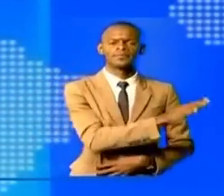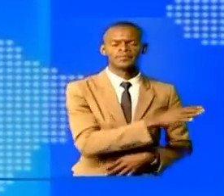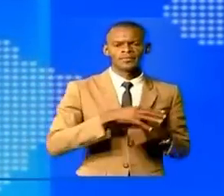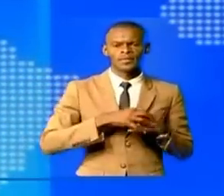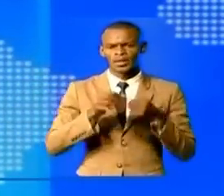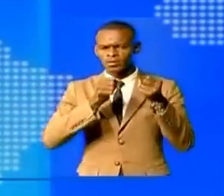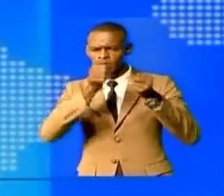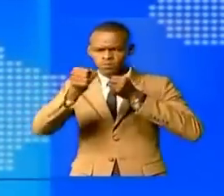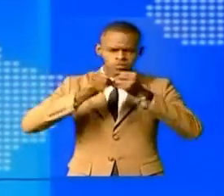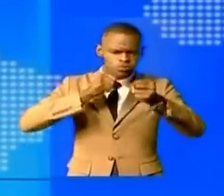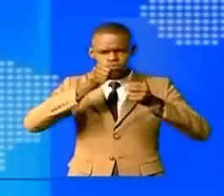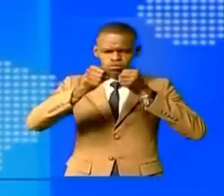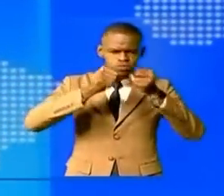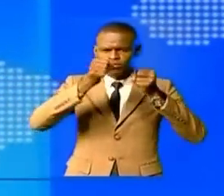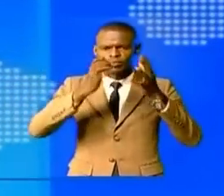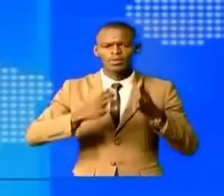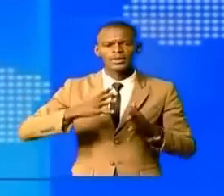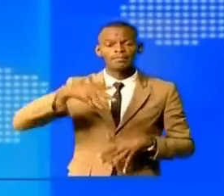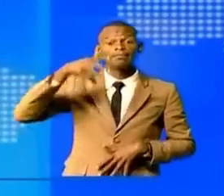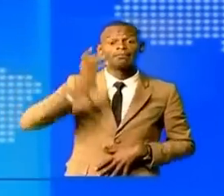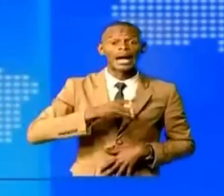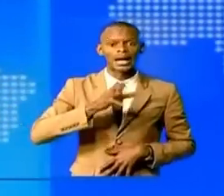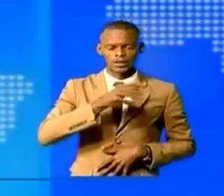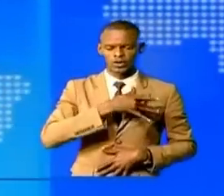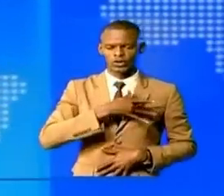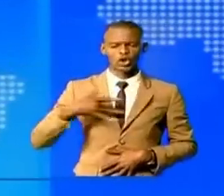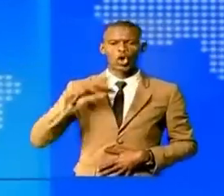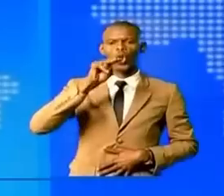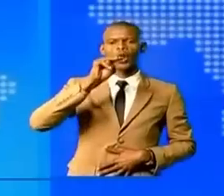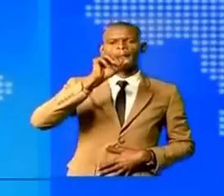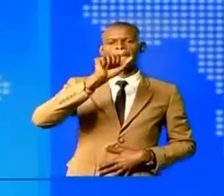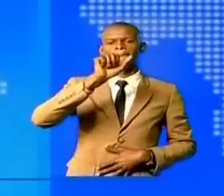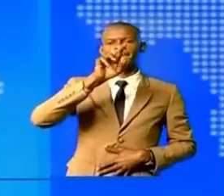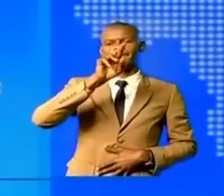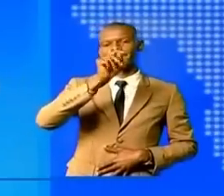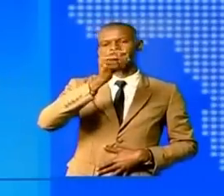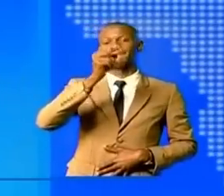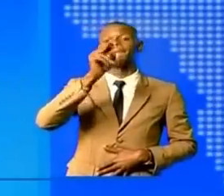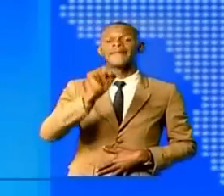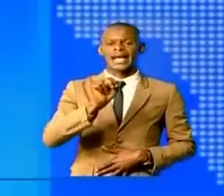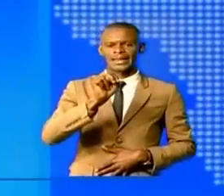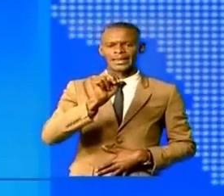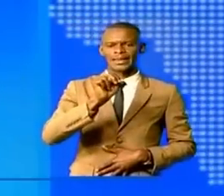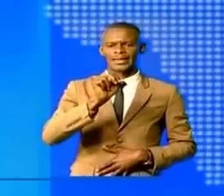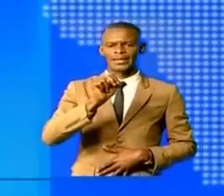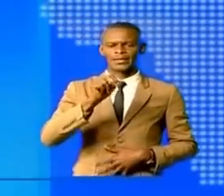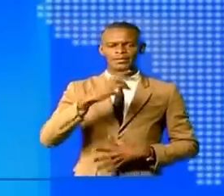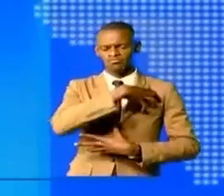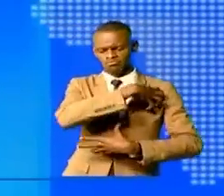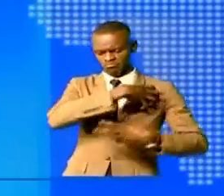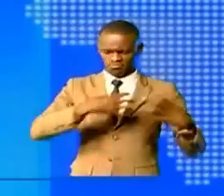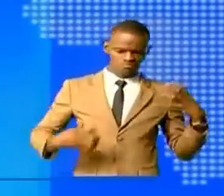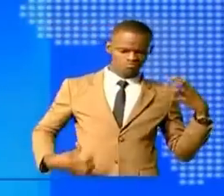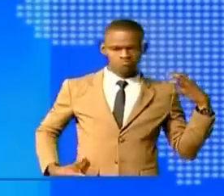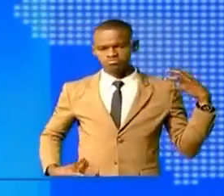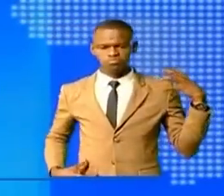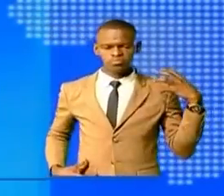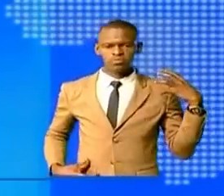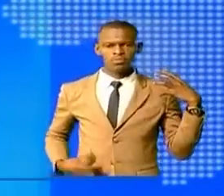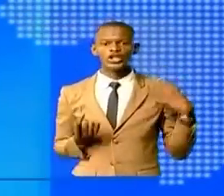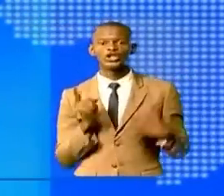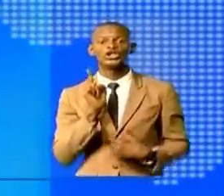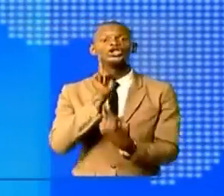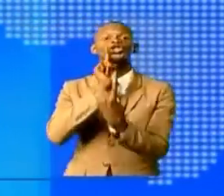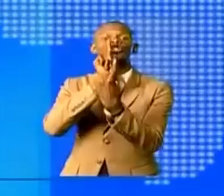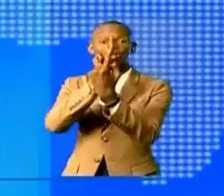la catégorie poids lourd, a présenté son nouveau titre au Premier ministre. Il a reçu les encouragements du gouvernement de